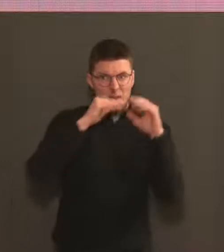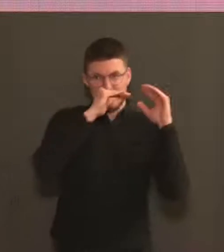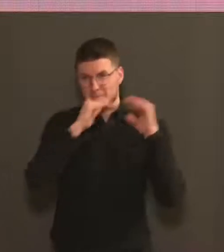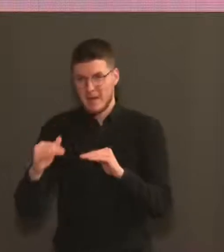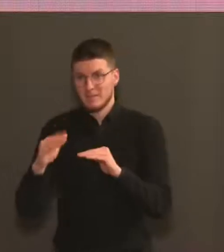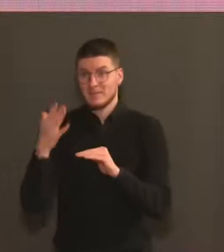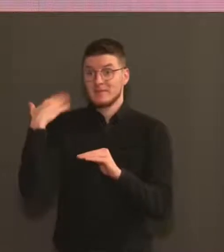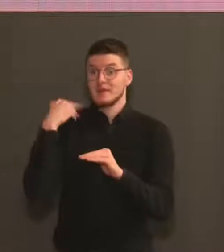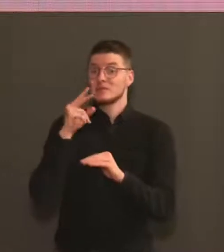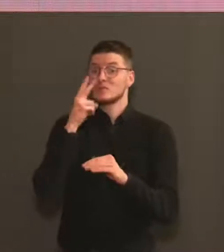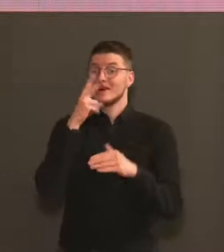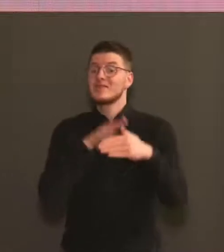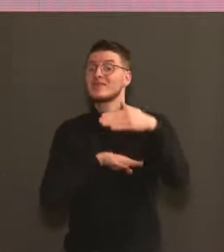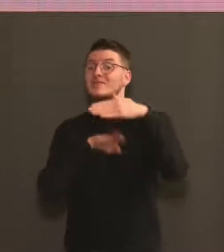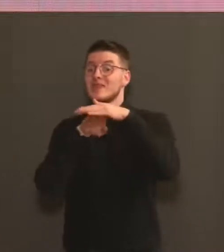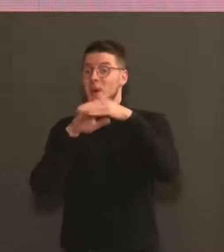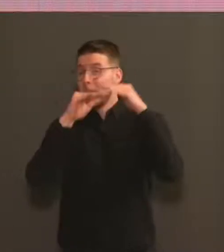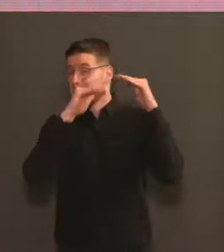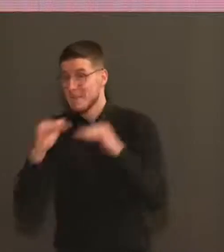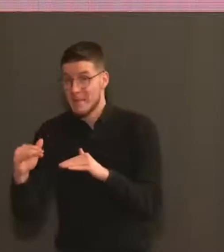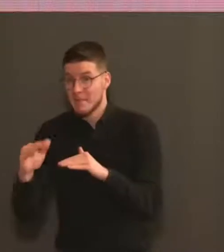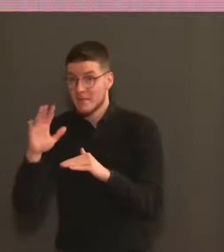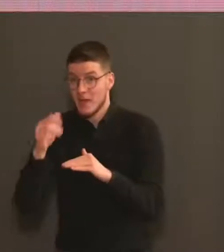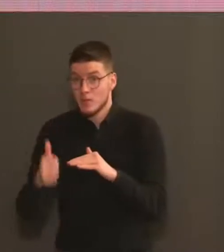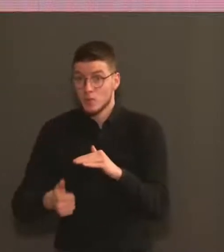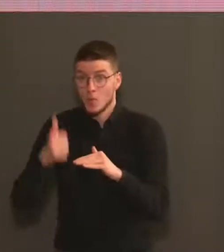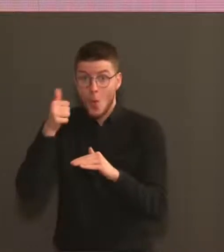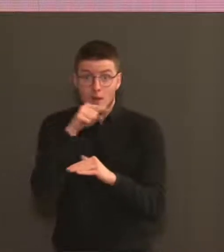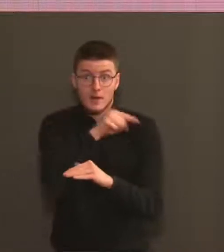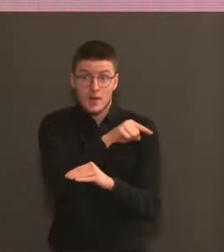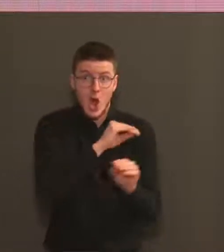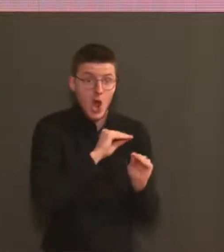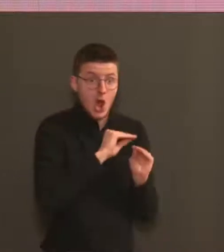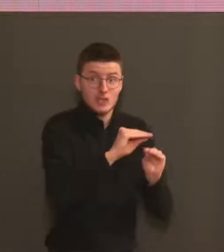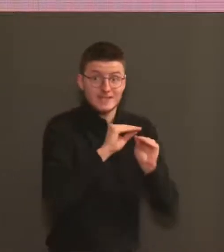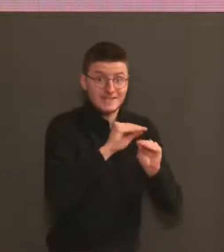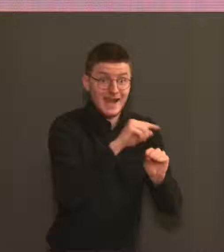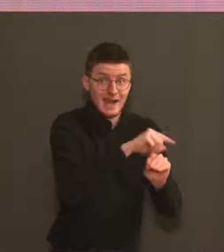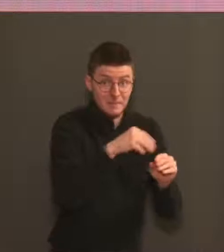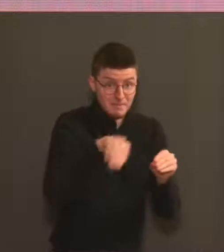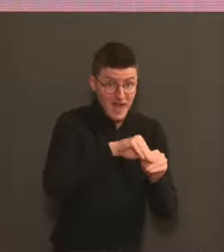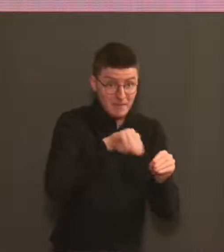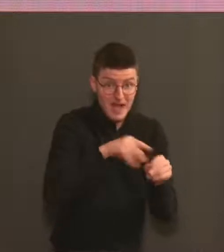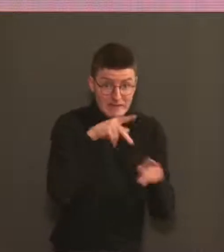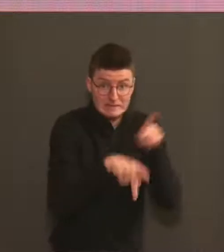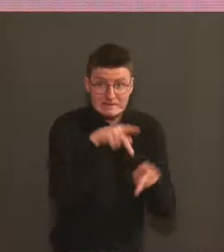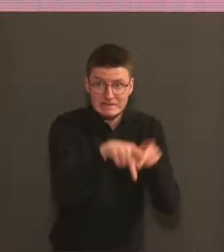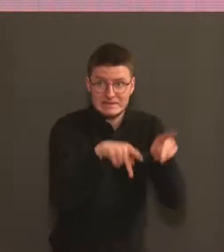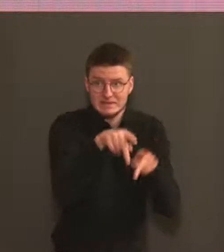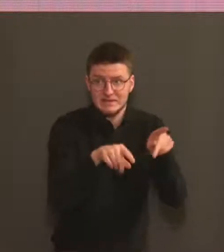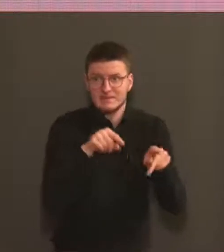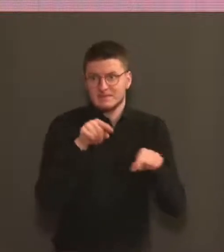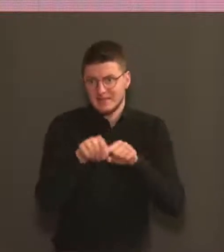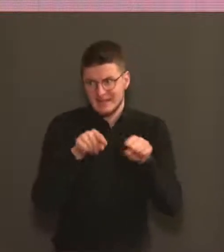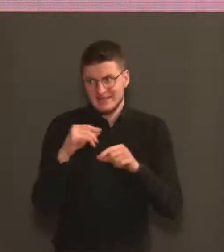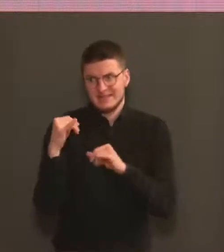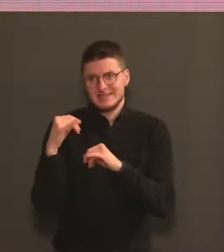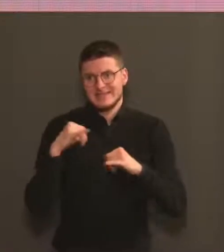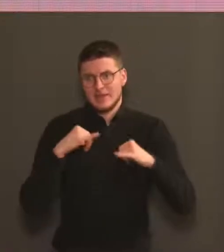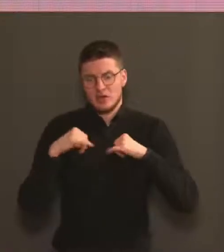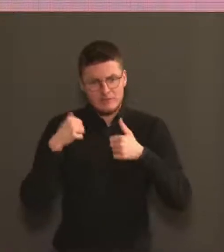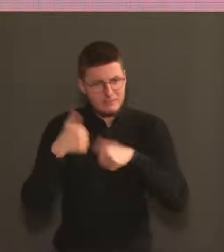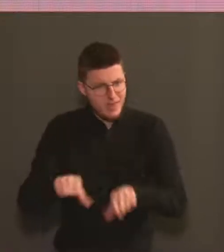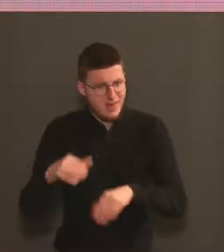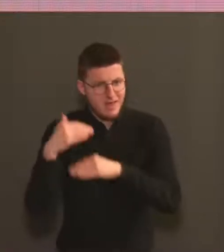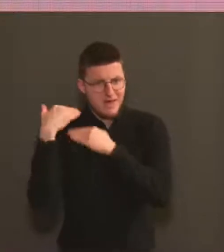van uitgestelde niet-COVID-zorg is de belasting van de ziekenhuizen nog steeds hoog, te